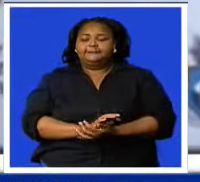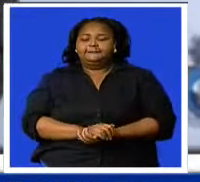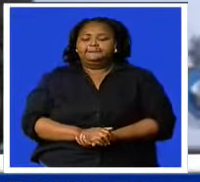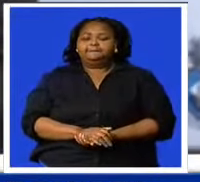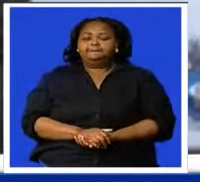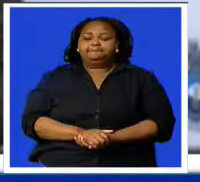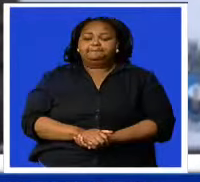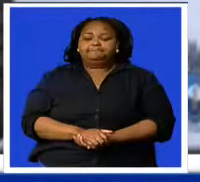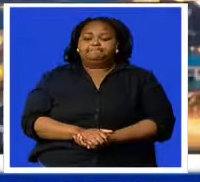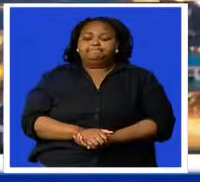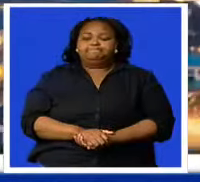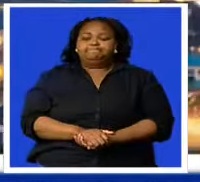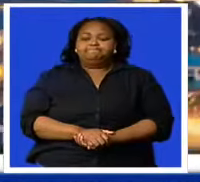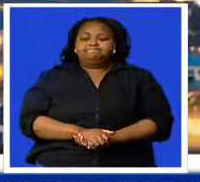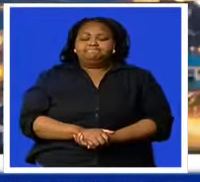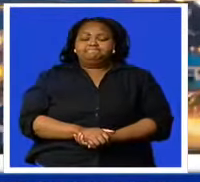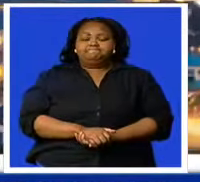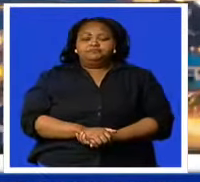eMbabane.